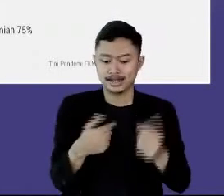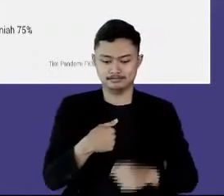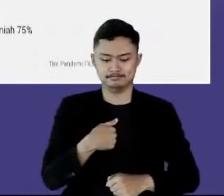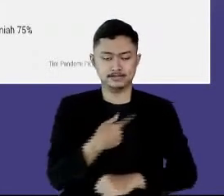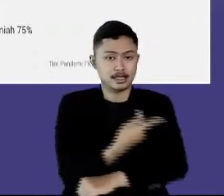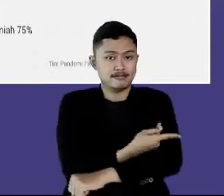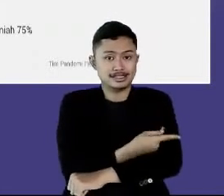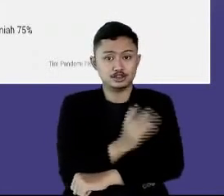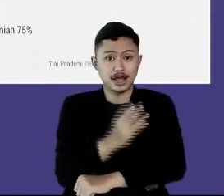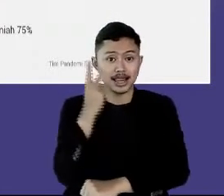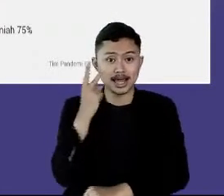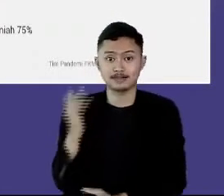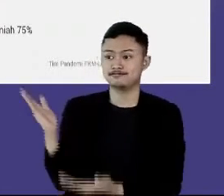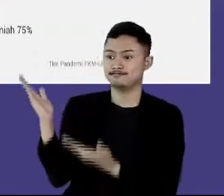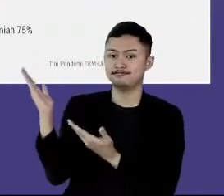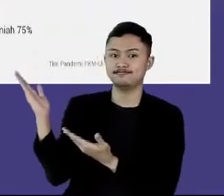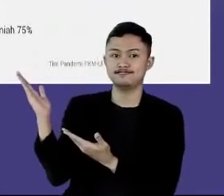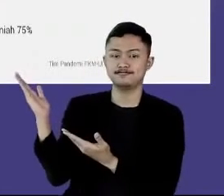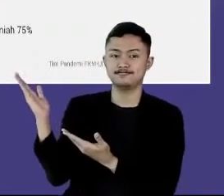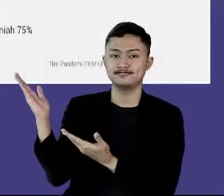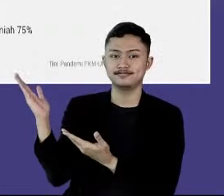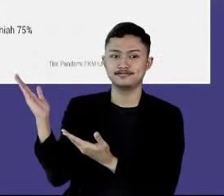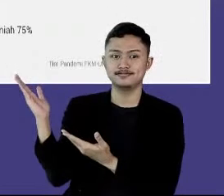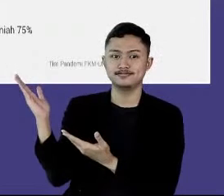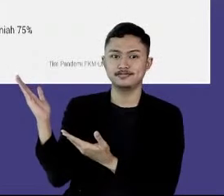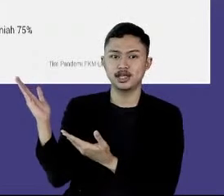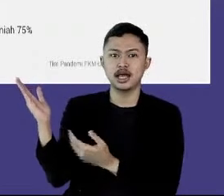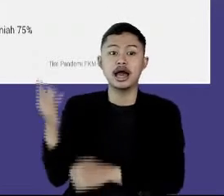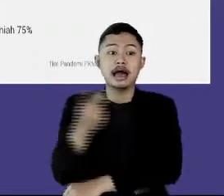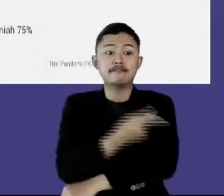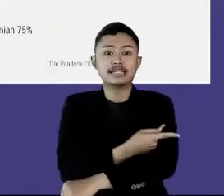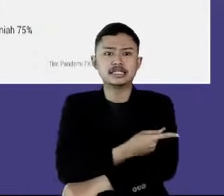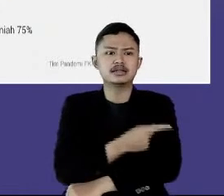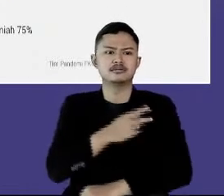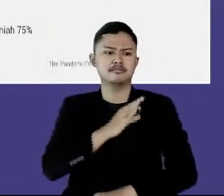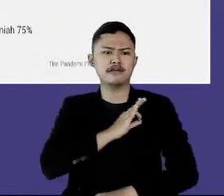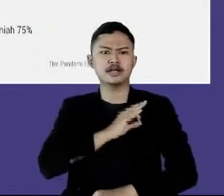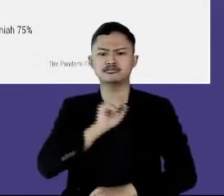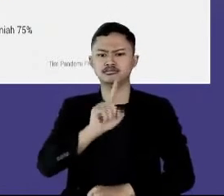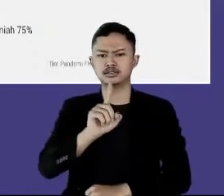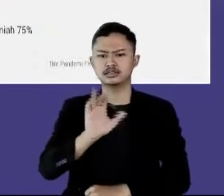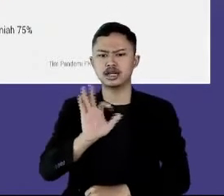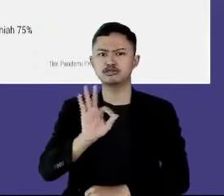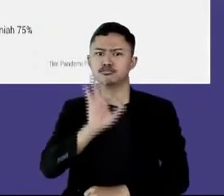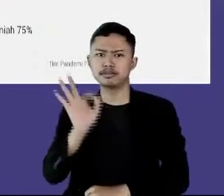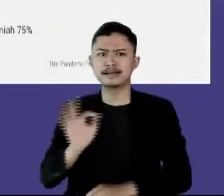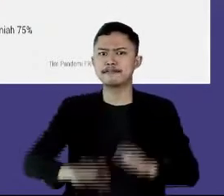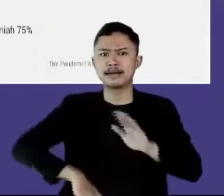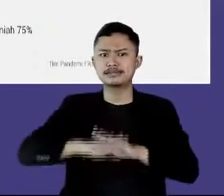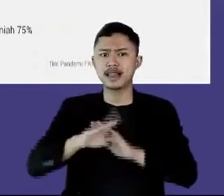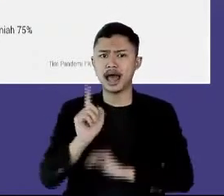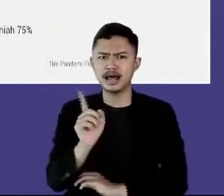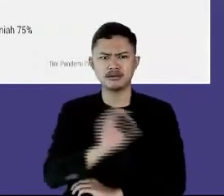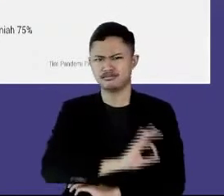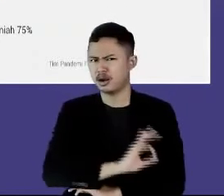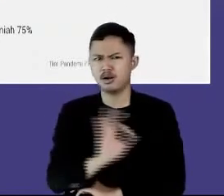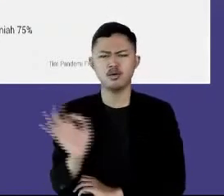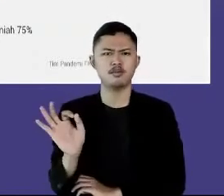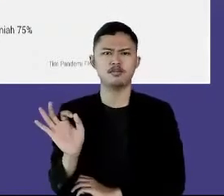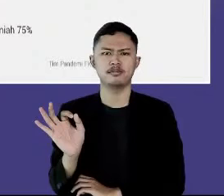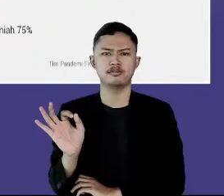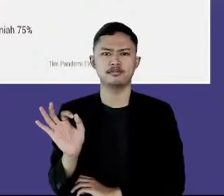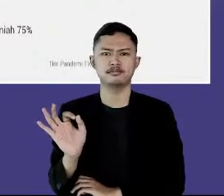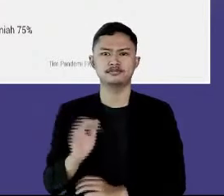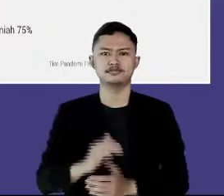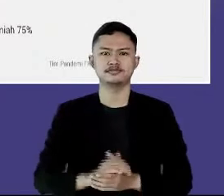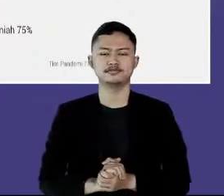divaksin, seperti yang gambar ada di layar, vaksin itu nggak ada yang efektif 100% gitu ya. Nah,